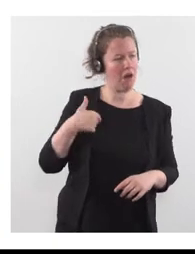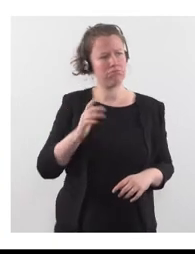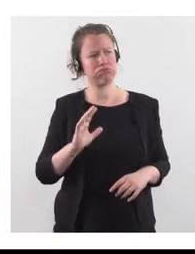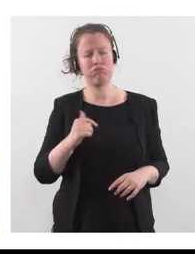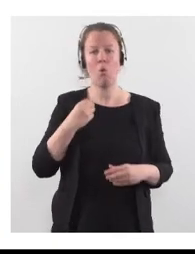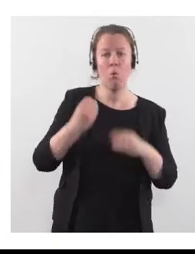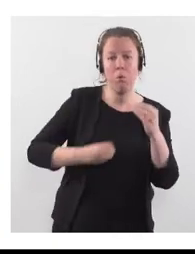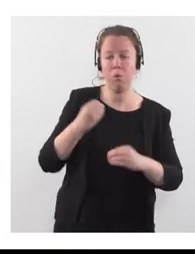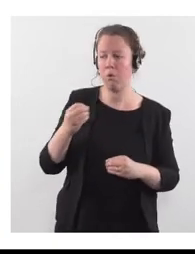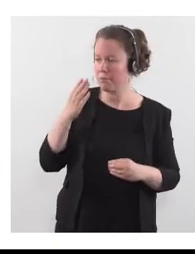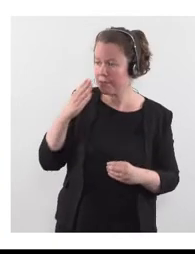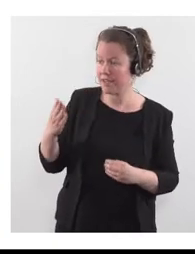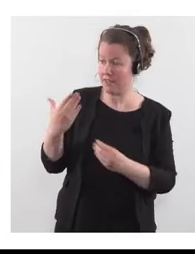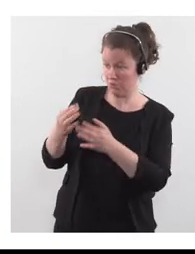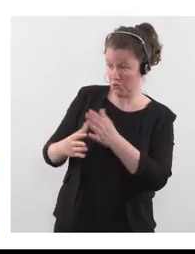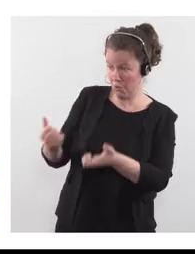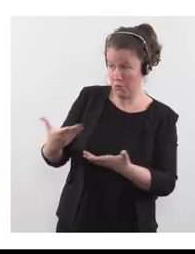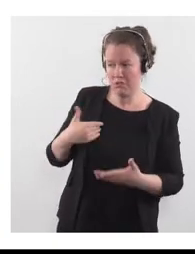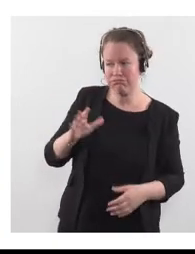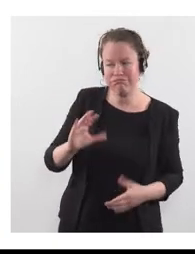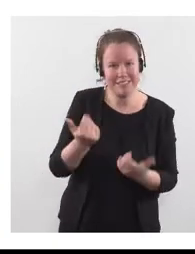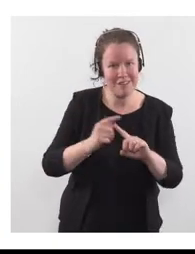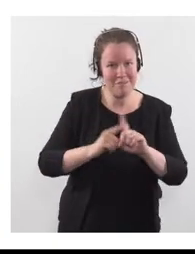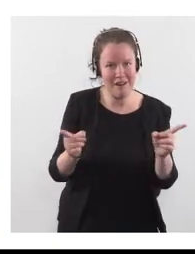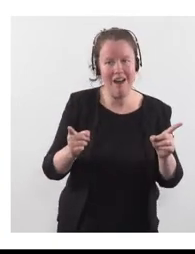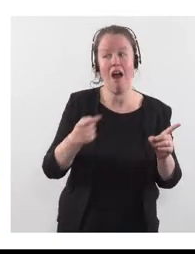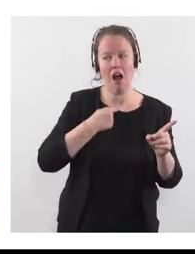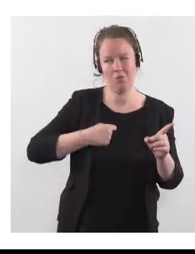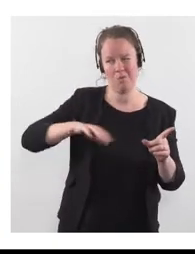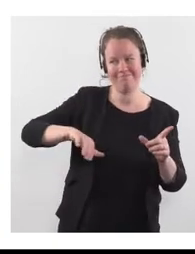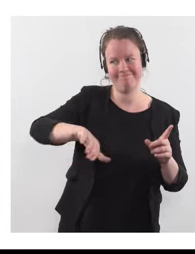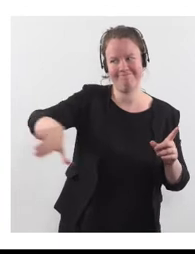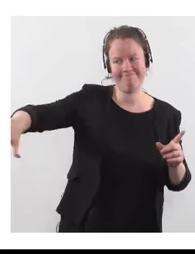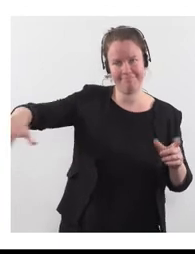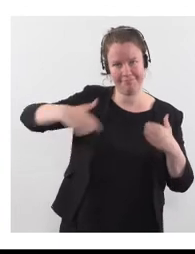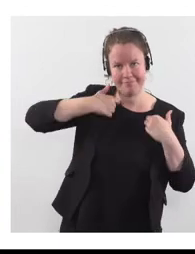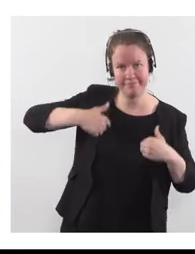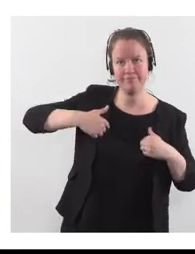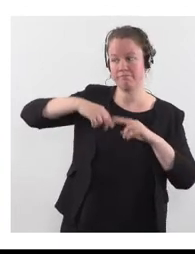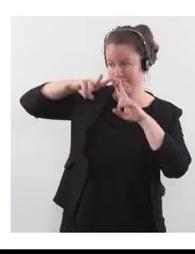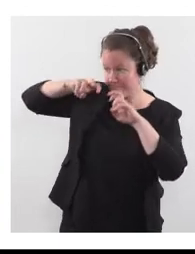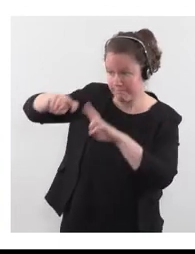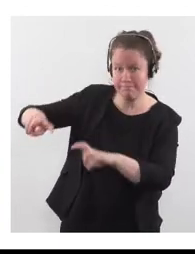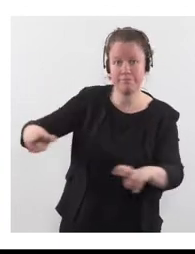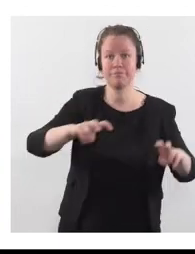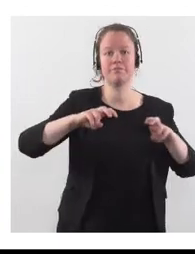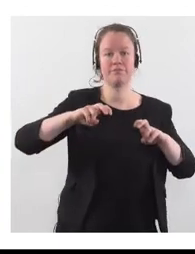n'aimions pas non plus cette réponse, dans ce cas-là, nous pouvions réaliser nous-mêmes ce qui est appelé l'Equality Review, donc l'examen d'égalité, de